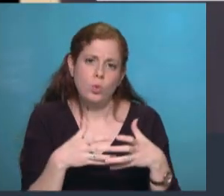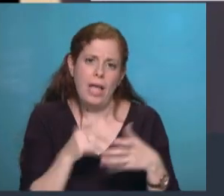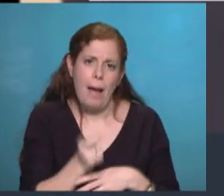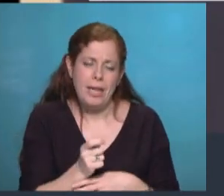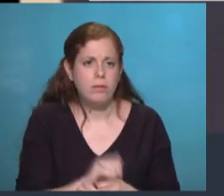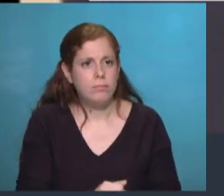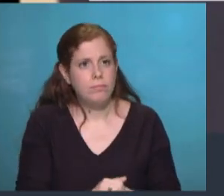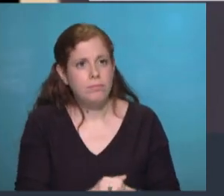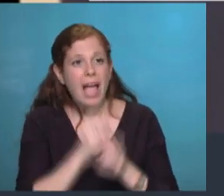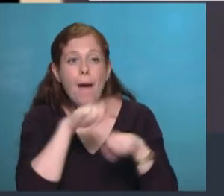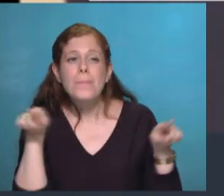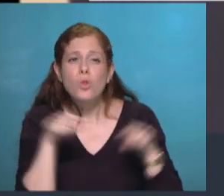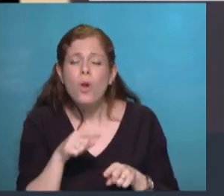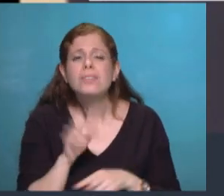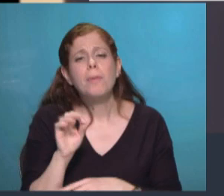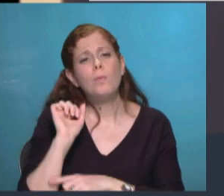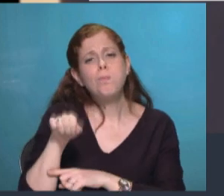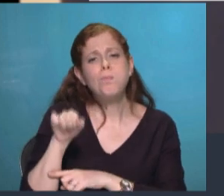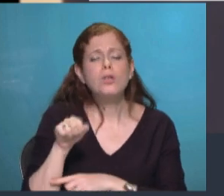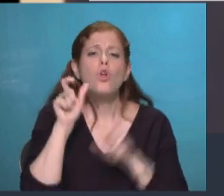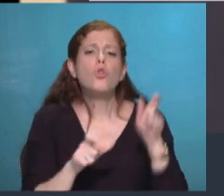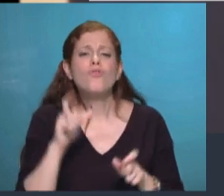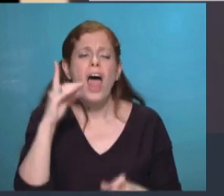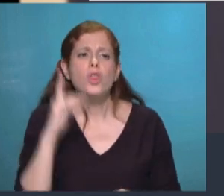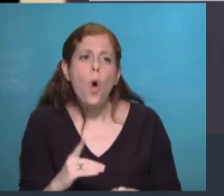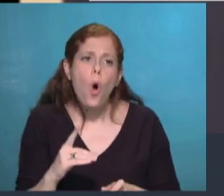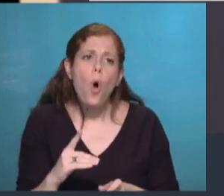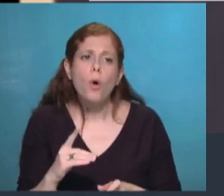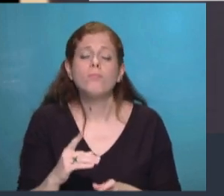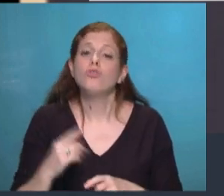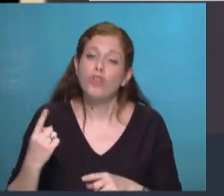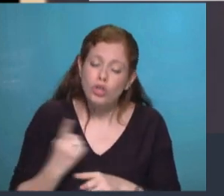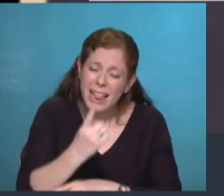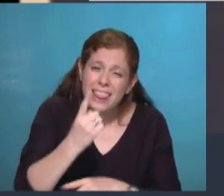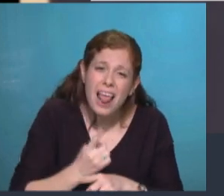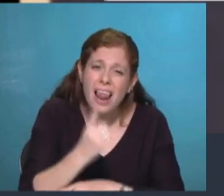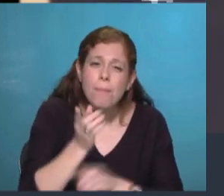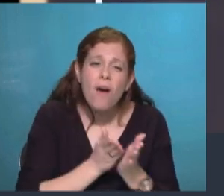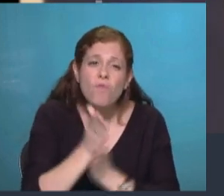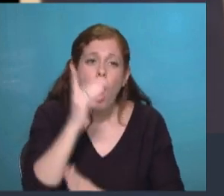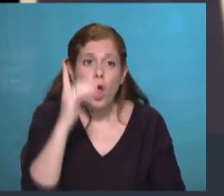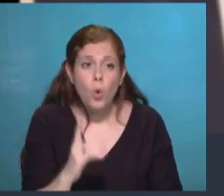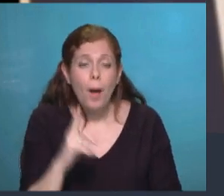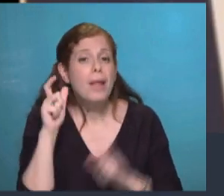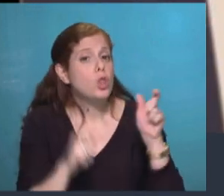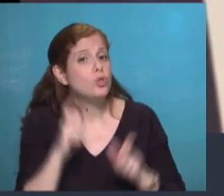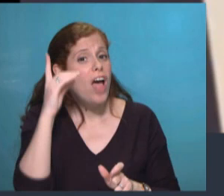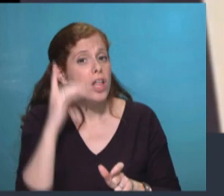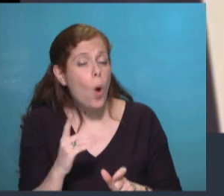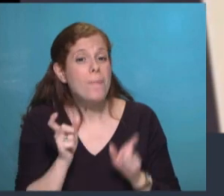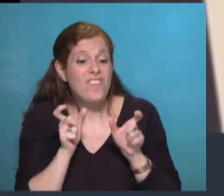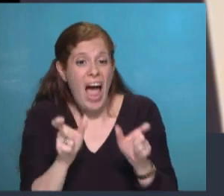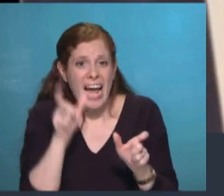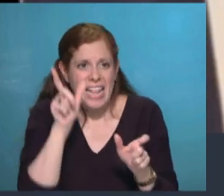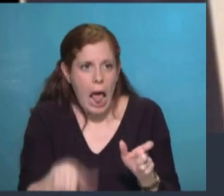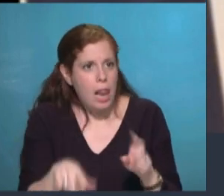הוא הפקרת תושבי הדרום בשביל פוליטיקה. כשנופלים טילים על הדרום, תושבי הדרום והגנה עליהם מפני רקטות